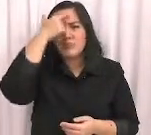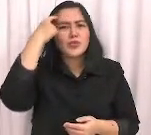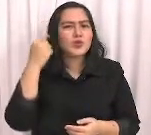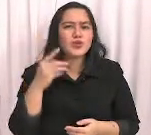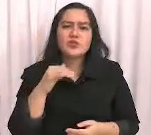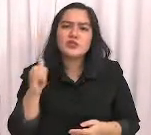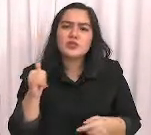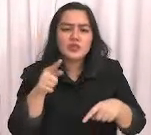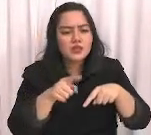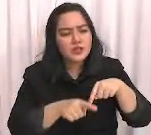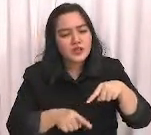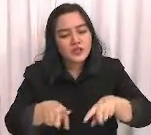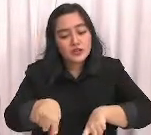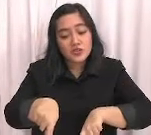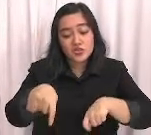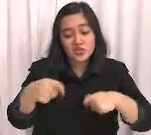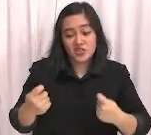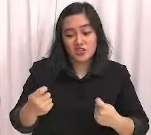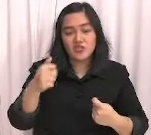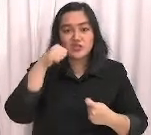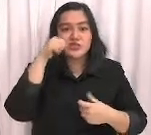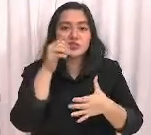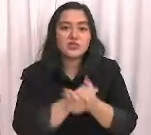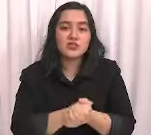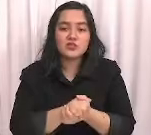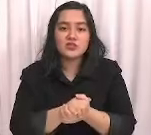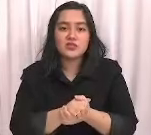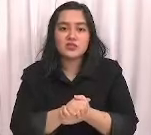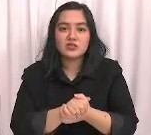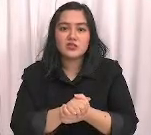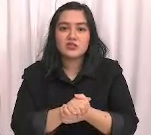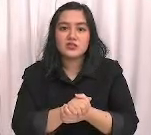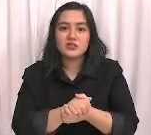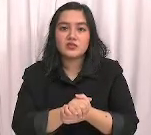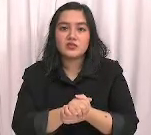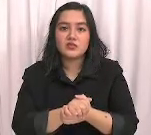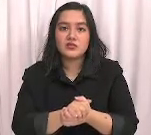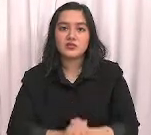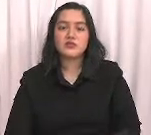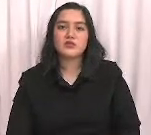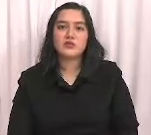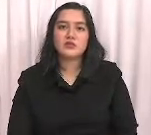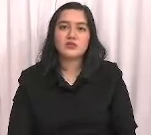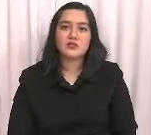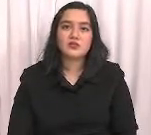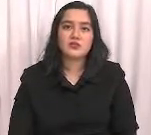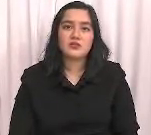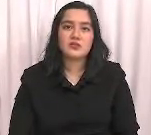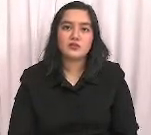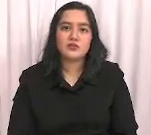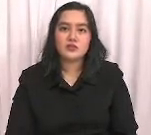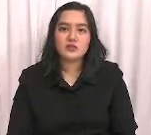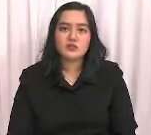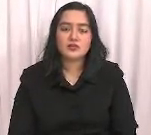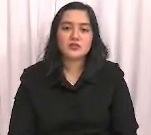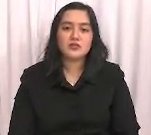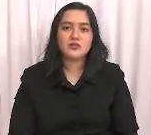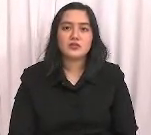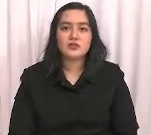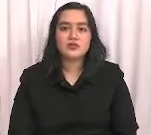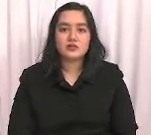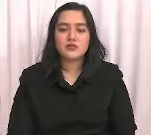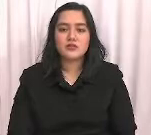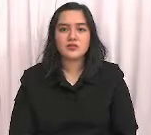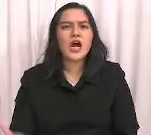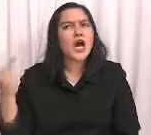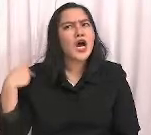on matters that, there are things that, of course, there are classified things that my husband cannot tell me. Mm-hmm. Pero there are